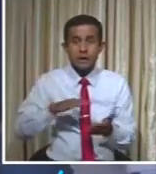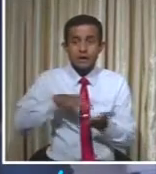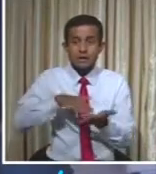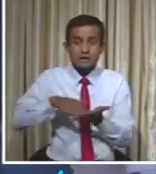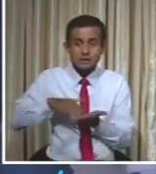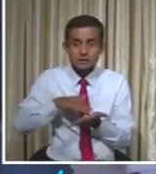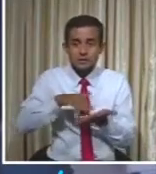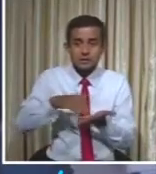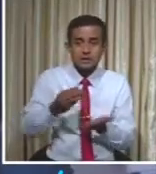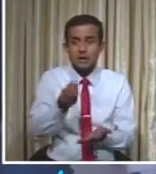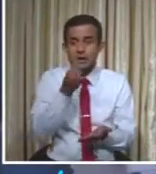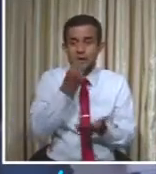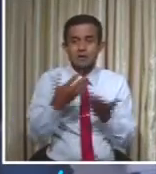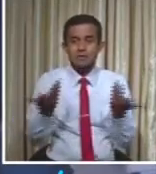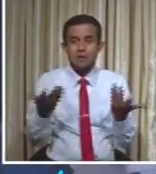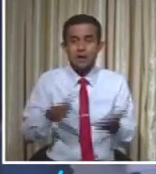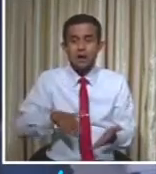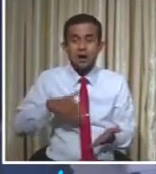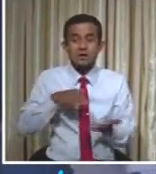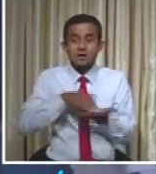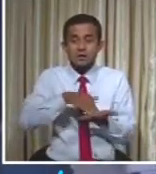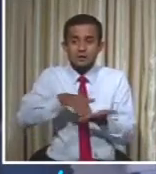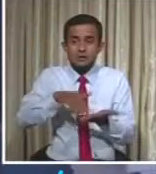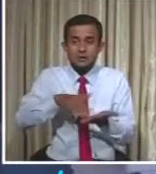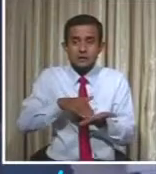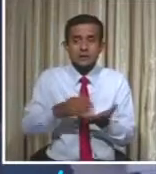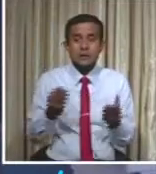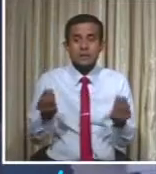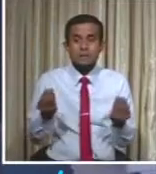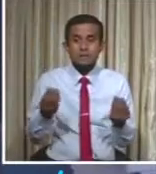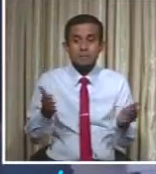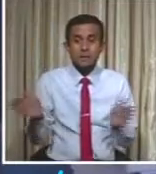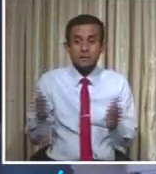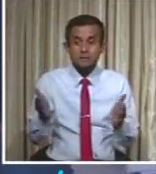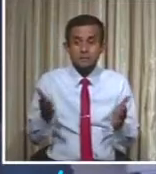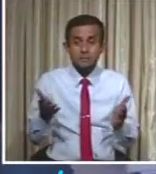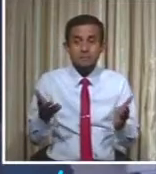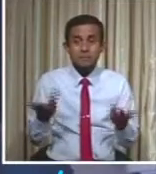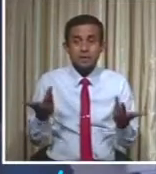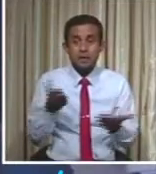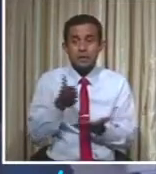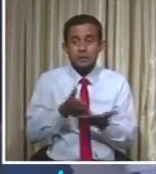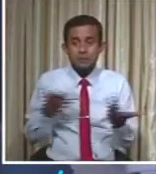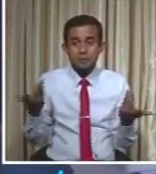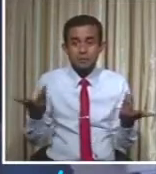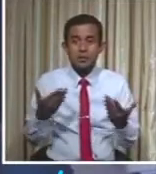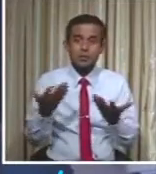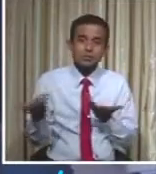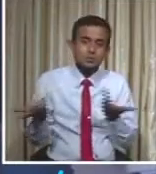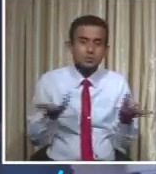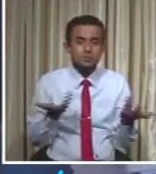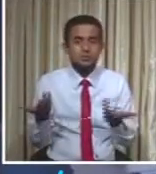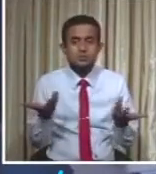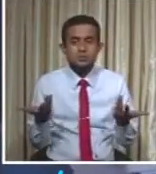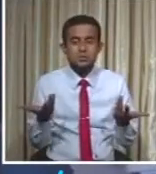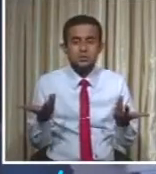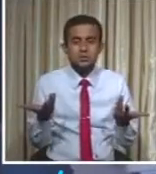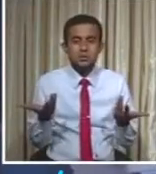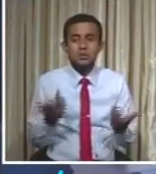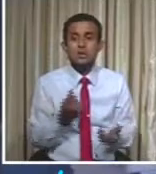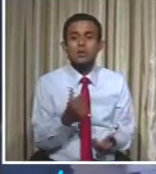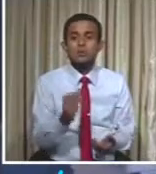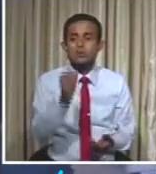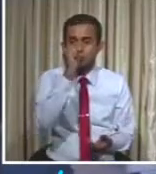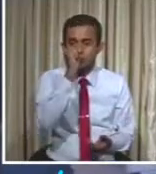විදිහක් නැහැ ඔවුන්ගේ ප්‍රධාන ආහාරයේ රොටි අද පිටිත් නැහැ පෙතිත් නැහැ ඉතාම අසරණ තත්ත්වයට පත් වෙලා තියෙන තේ ඇයට බොණ්ඩ වතුර